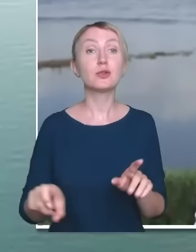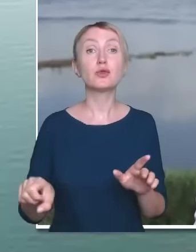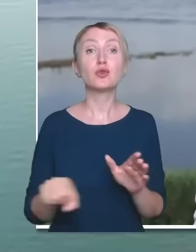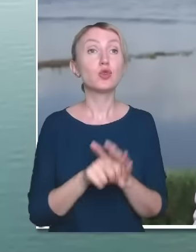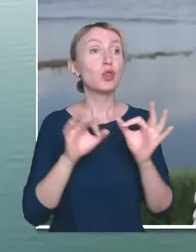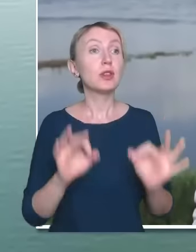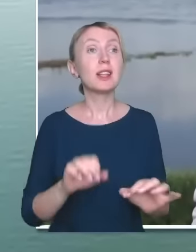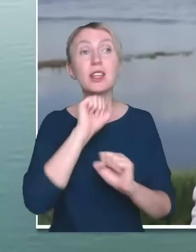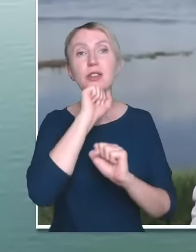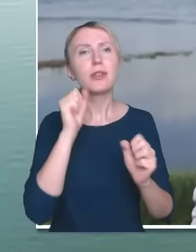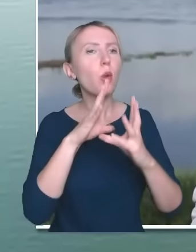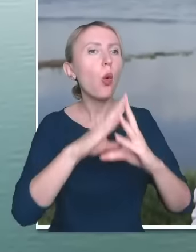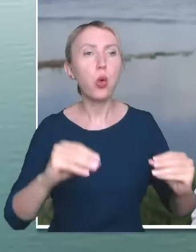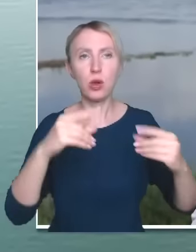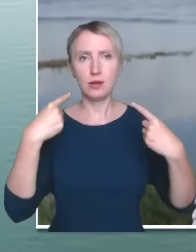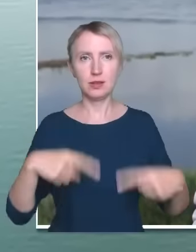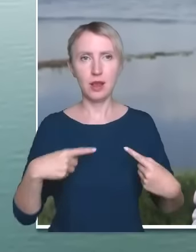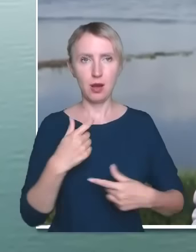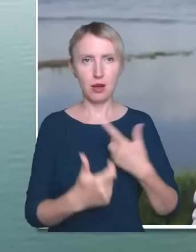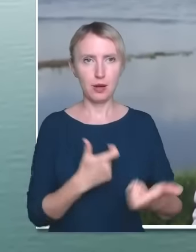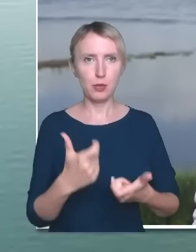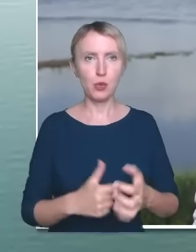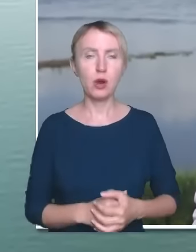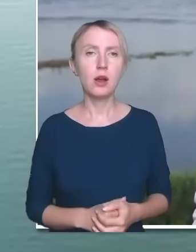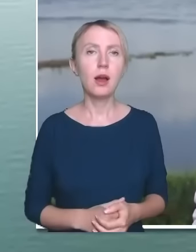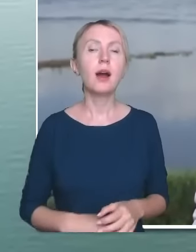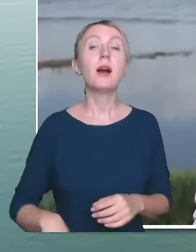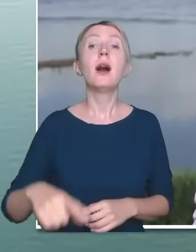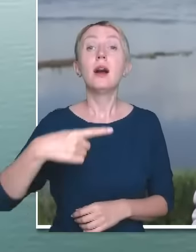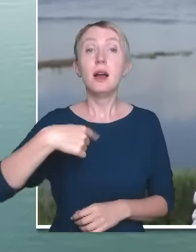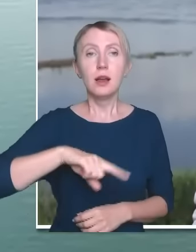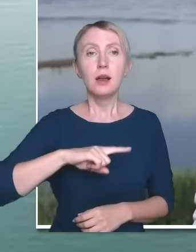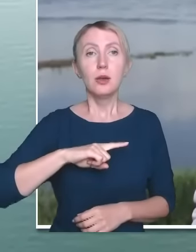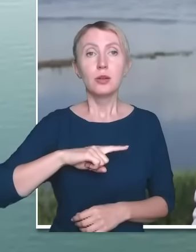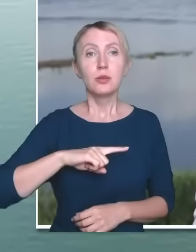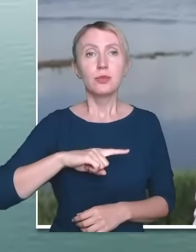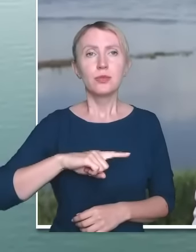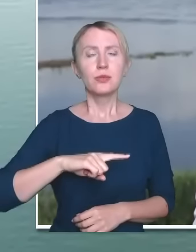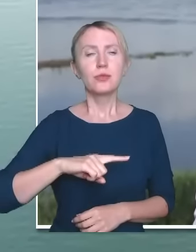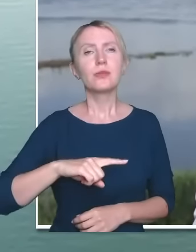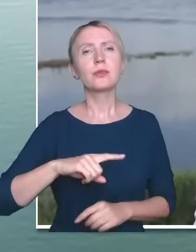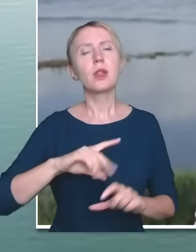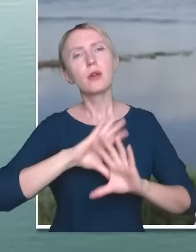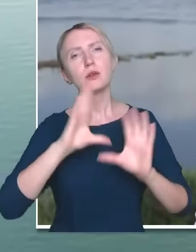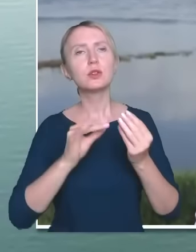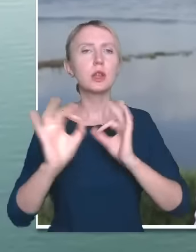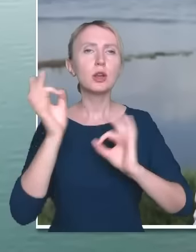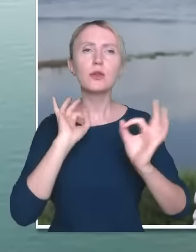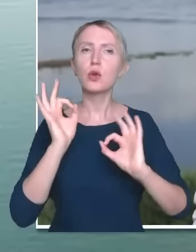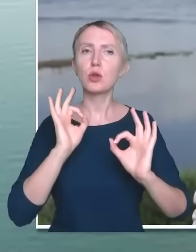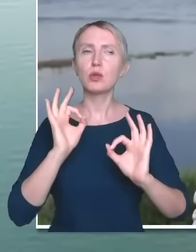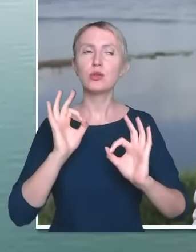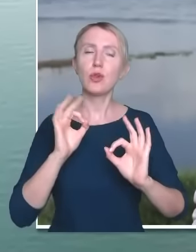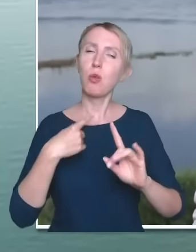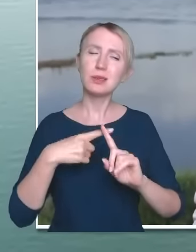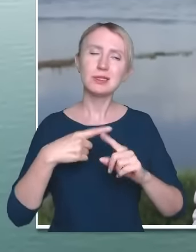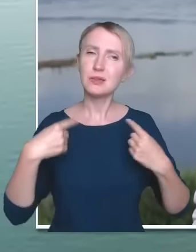z nią nie poradził. My, pomimo tego, że te jakby wszelkie informacje nie były zbyt